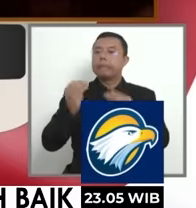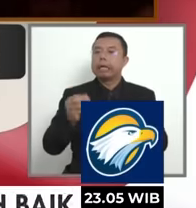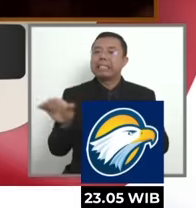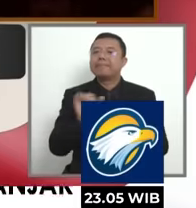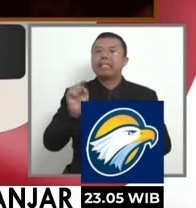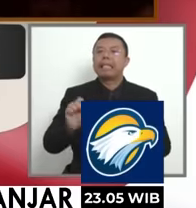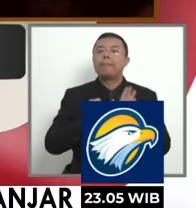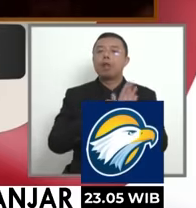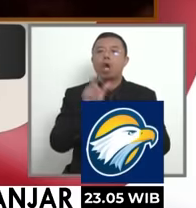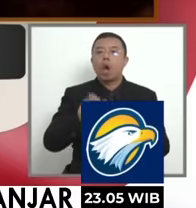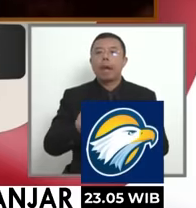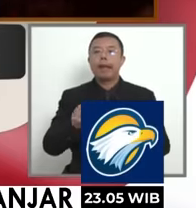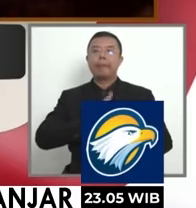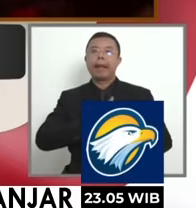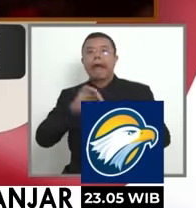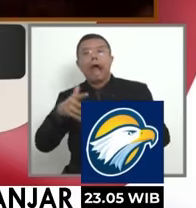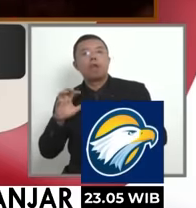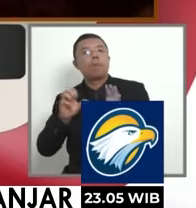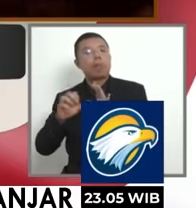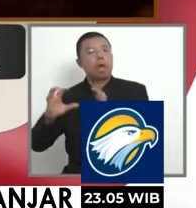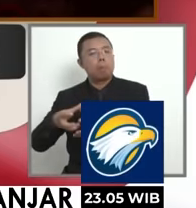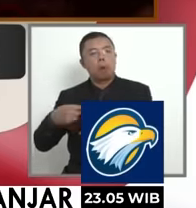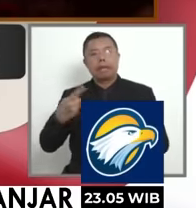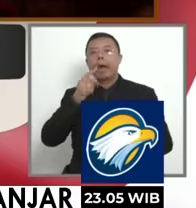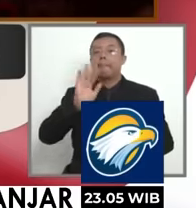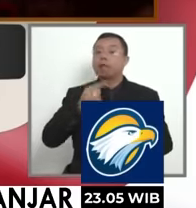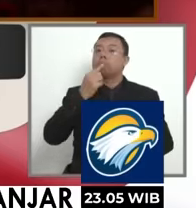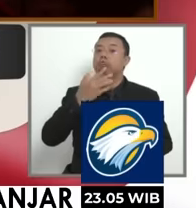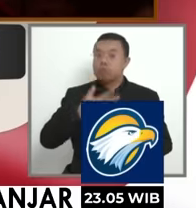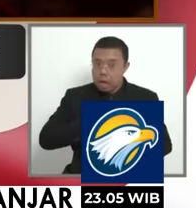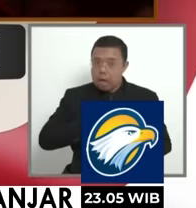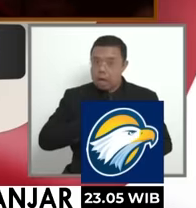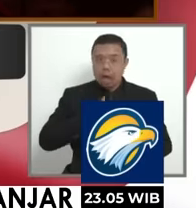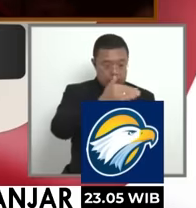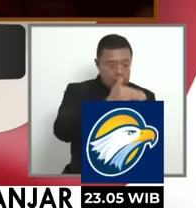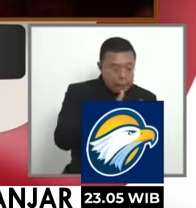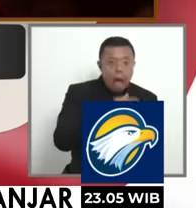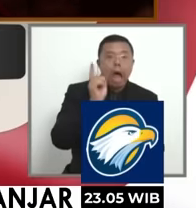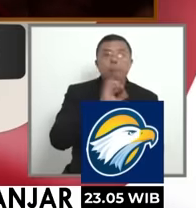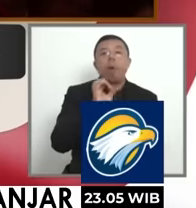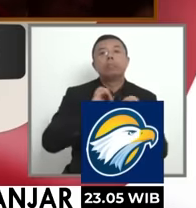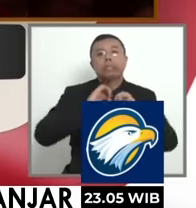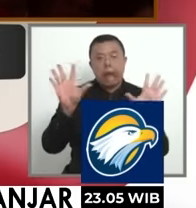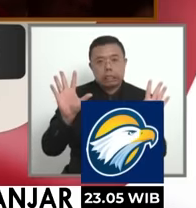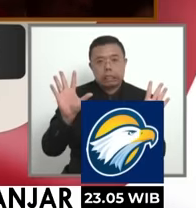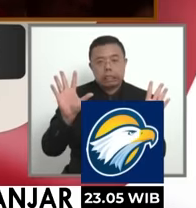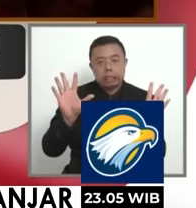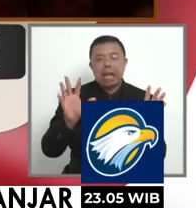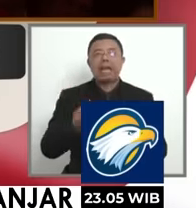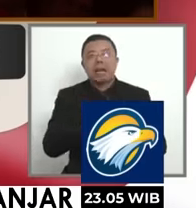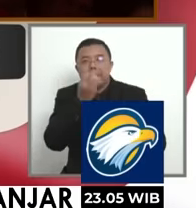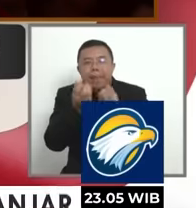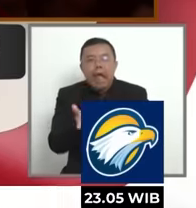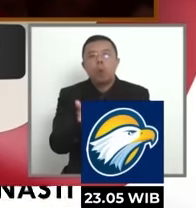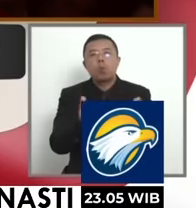seolah-olah ini bantuan orang- perorangan atau kelompok Padahal kita masih punya ada data yang tidak valid ada cara penyampaian